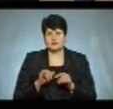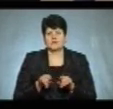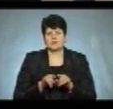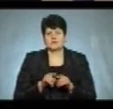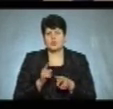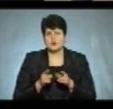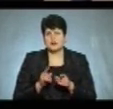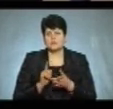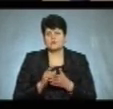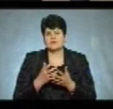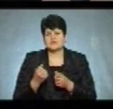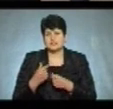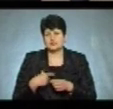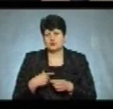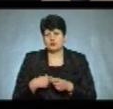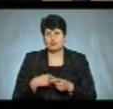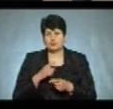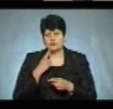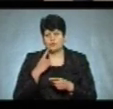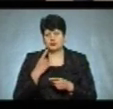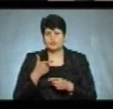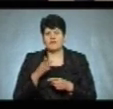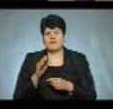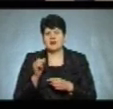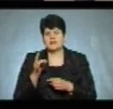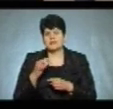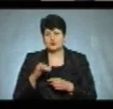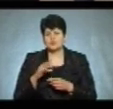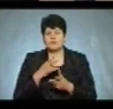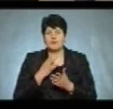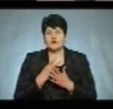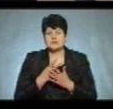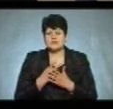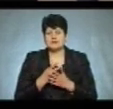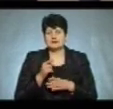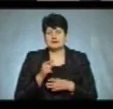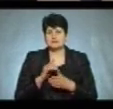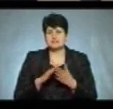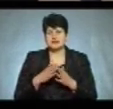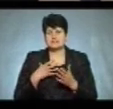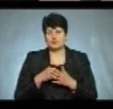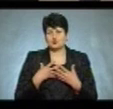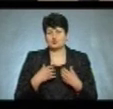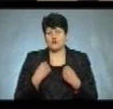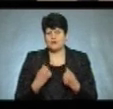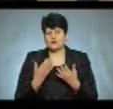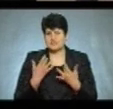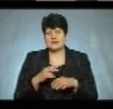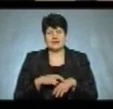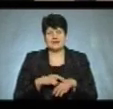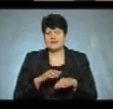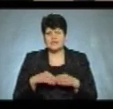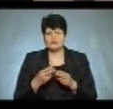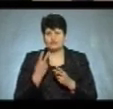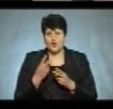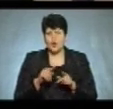самий оригінал вони повинні взяти з собою молоду гвардію, коли йдуть на відпочинок, для того, щоб показати догляд стан свого здоров'я. Оскільки лікарі не видають